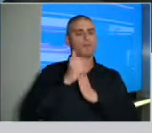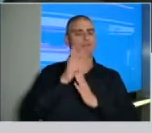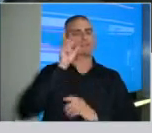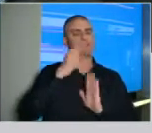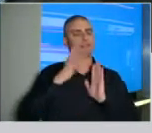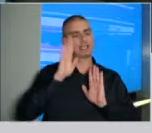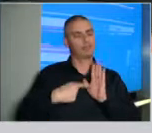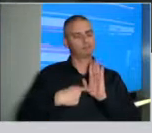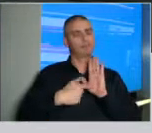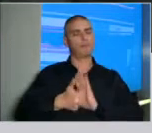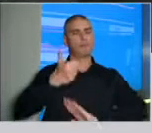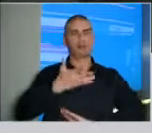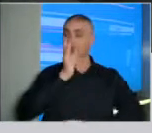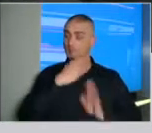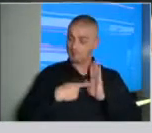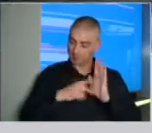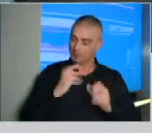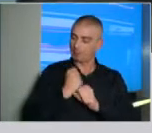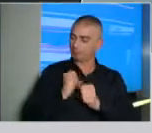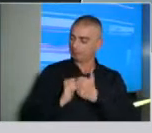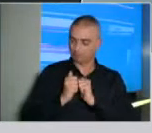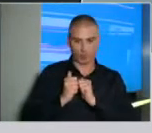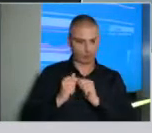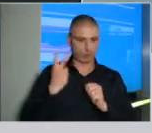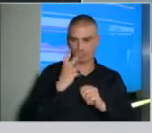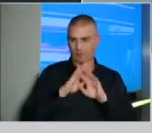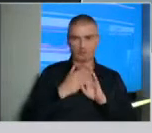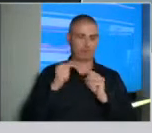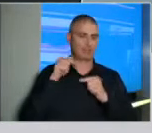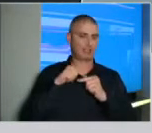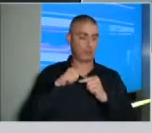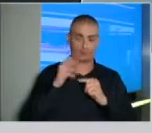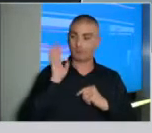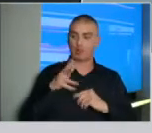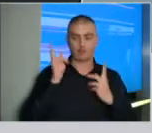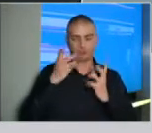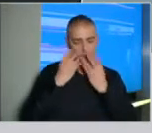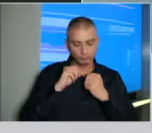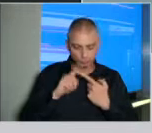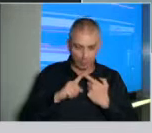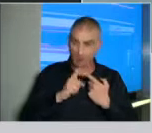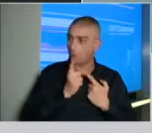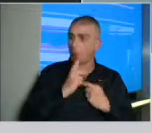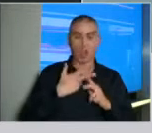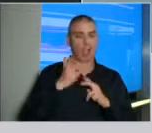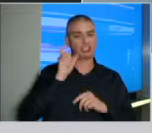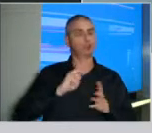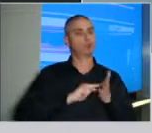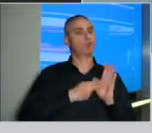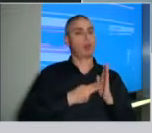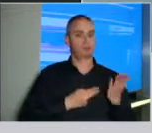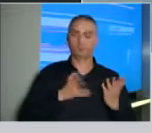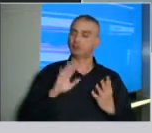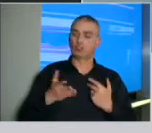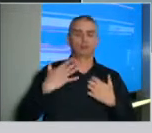מנהיג. מראים אותו, הוא גם עושה ספורט, הכל כמובן דברים חיוביים, הוא גם איש משפחה, הוא לא רק האיש הפוליטי הזה, יש